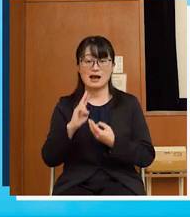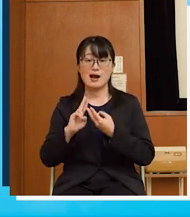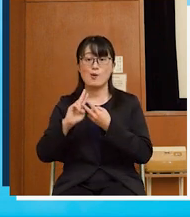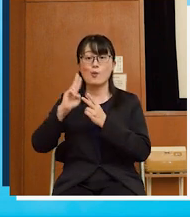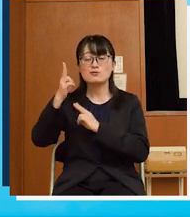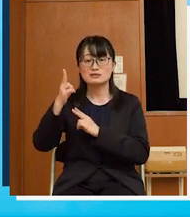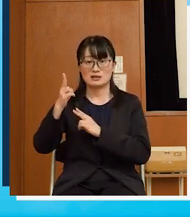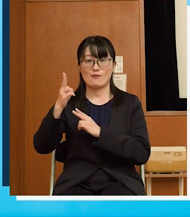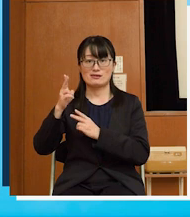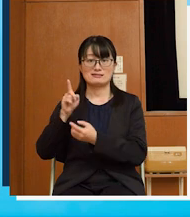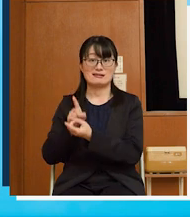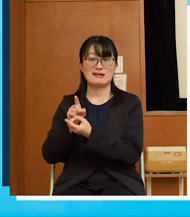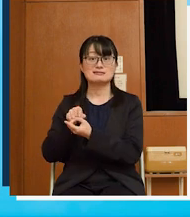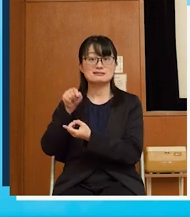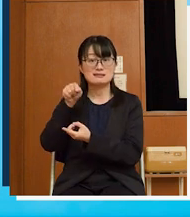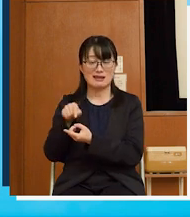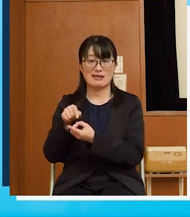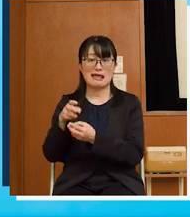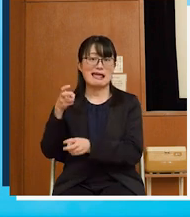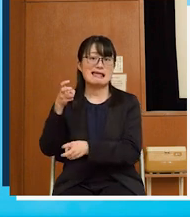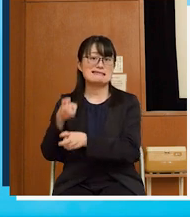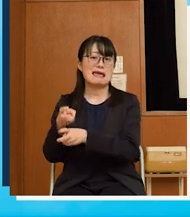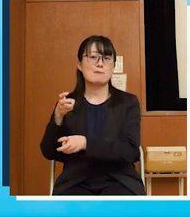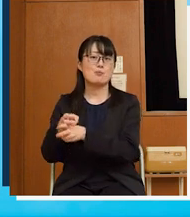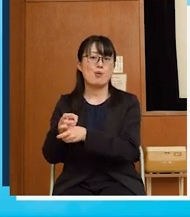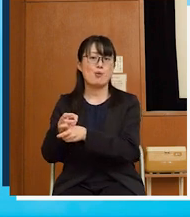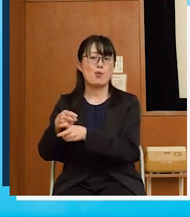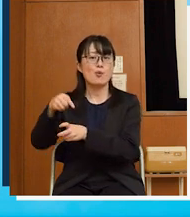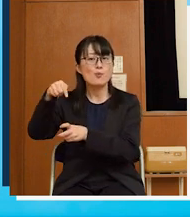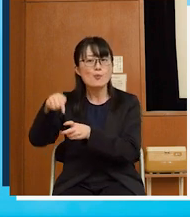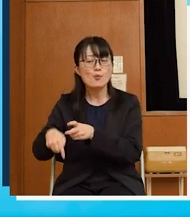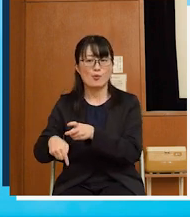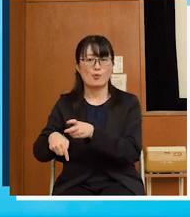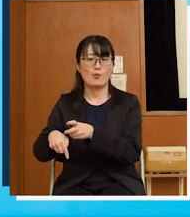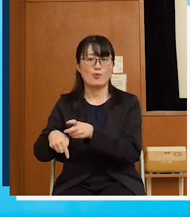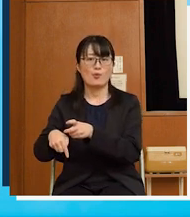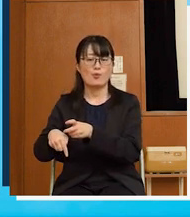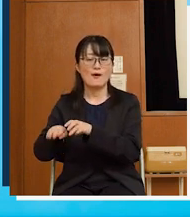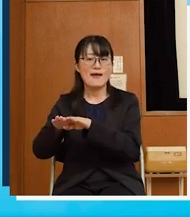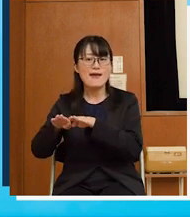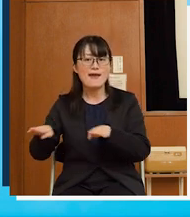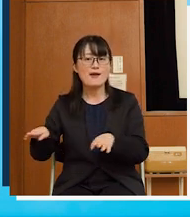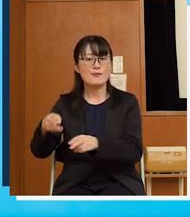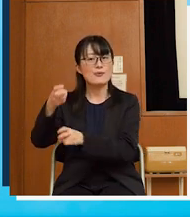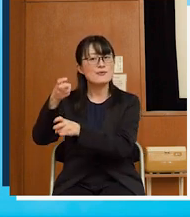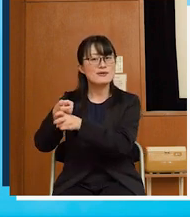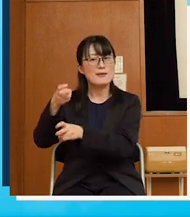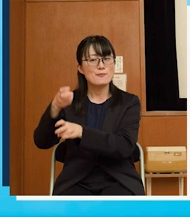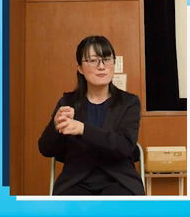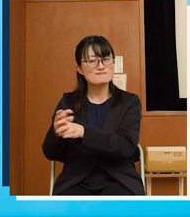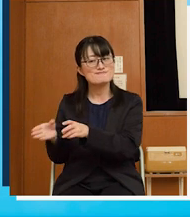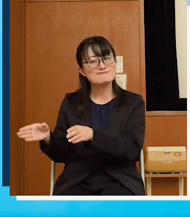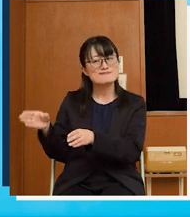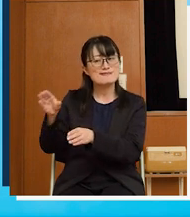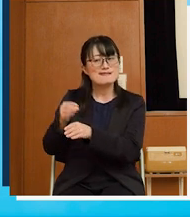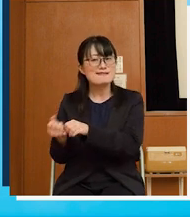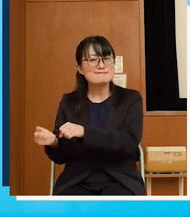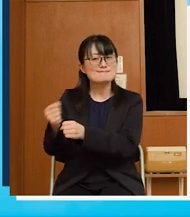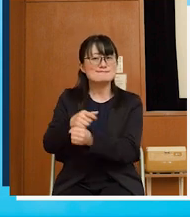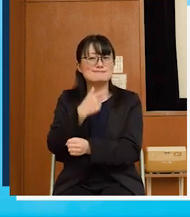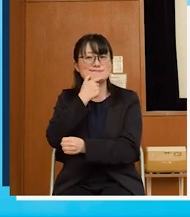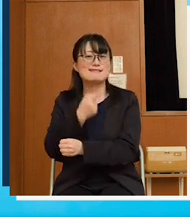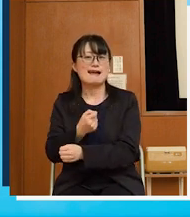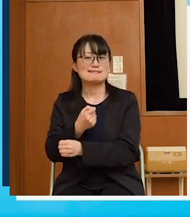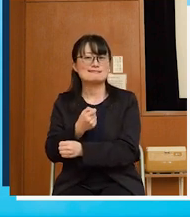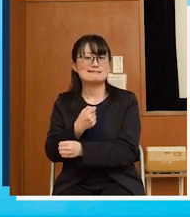て日本国憲法の元に変えたい平和憲法の元に変りたいといった願いを本土の人たちが